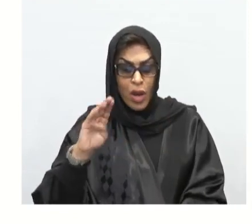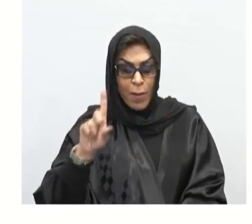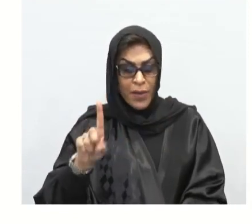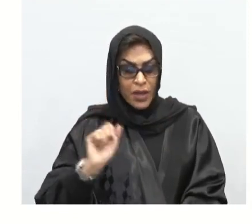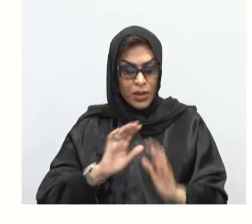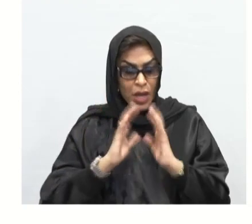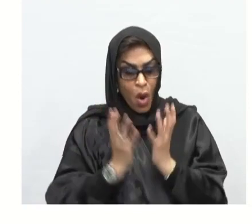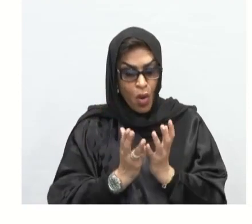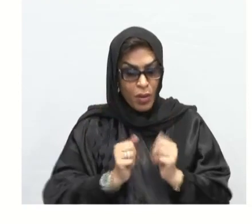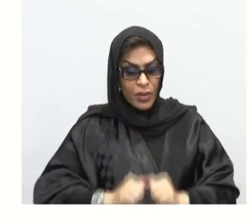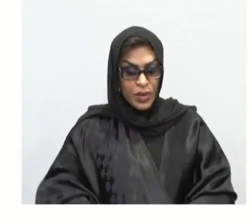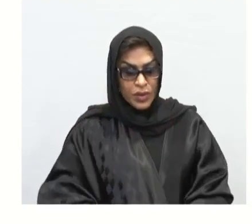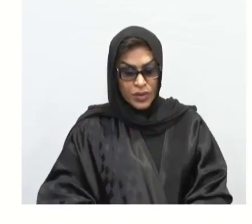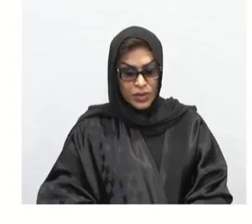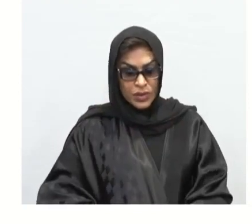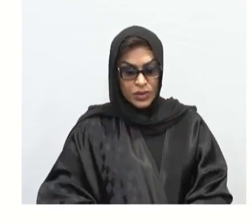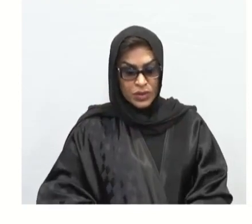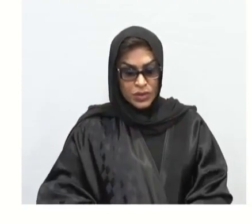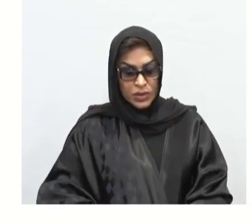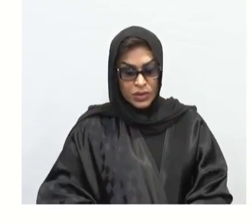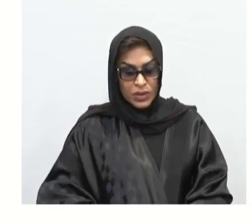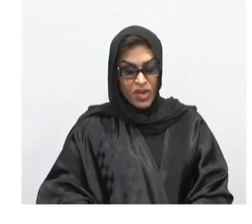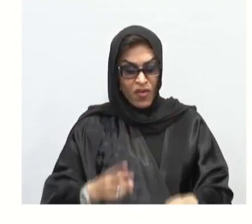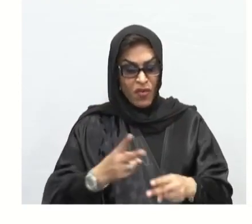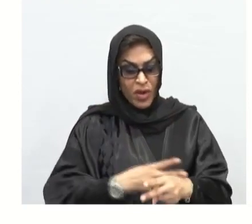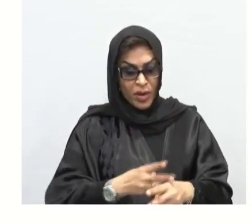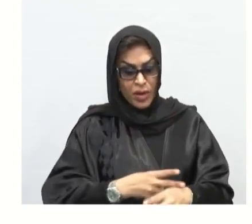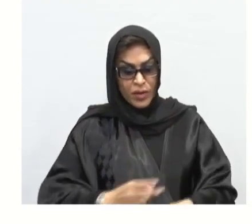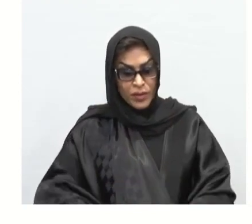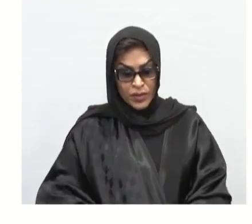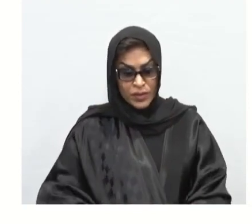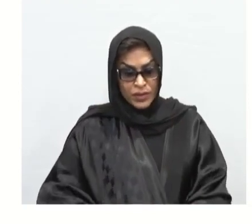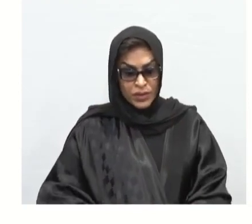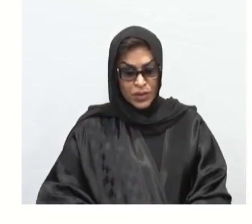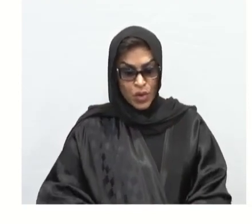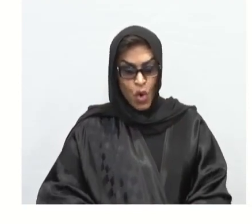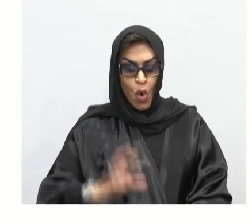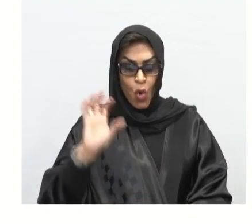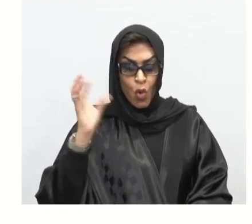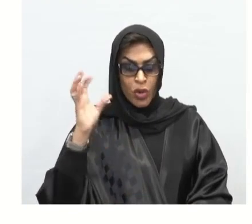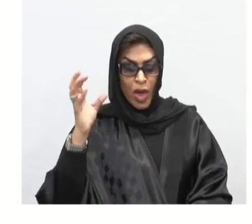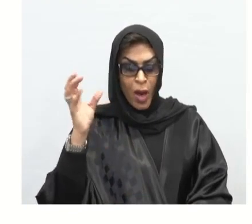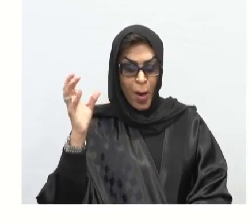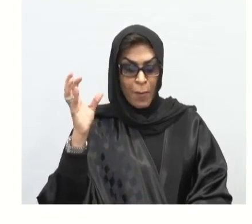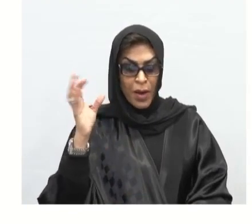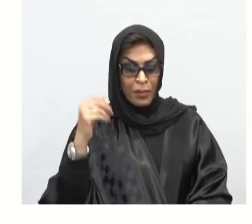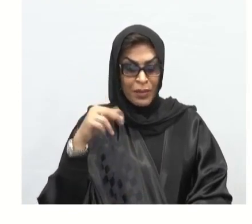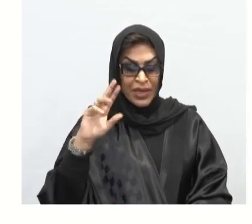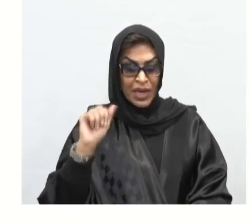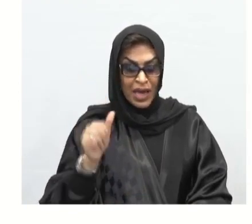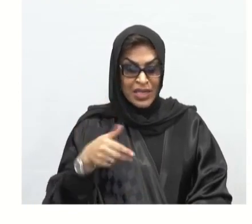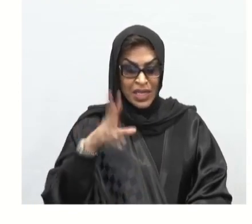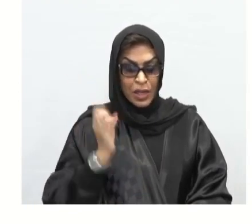ننطلق بعد ذلك طالب وطالبتي للسؤال الثامن فراغ كره ضخمه